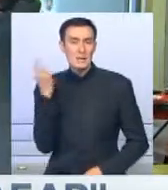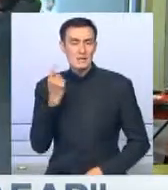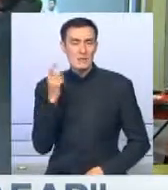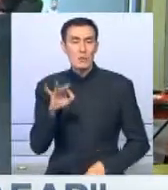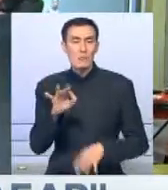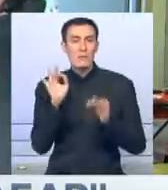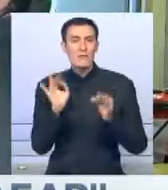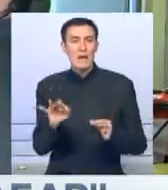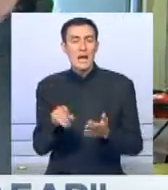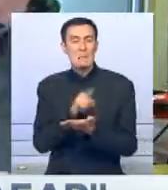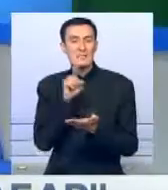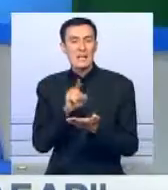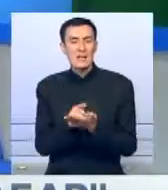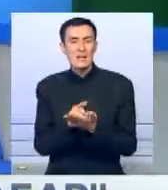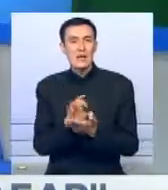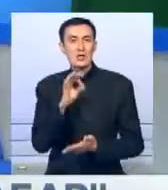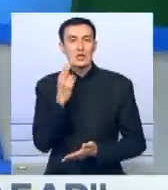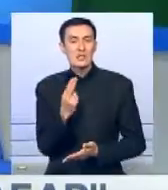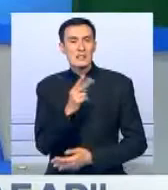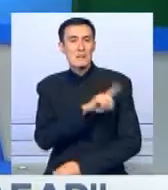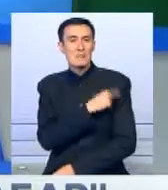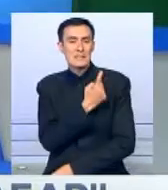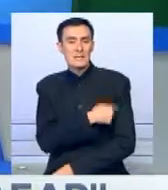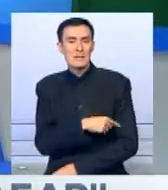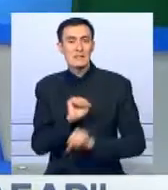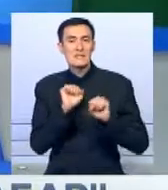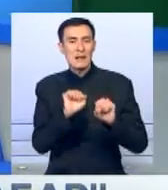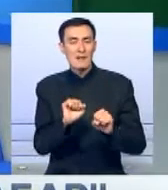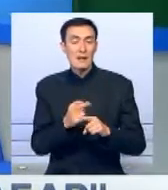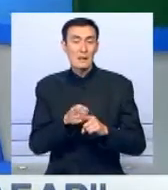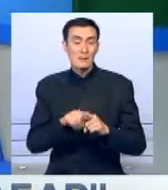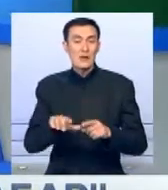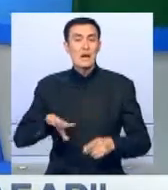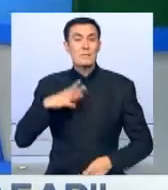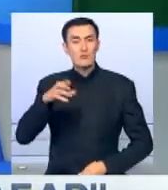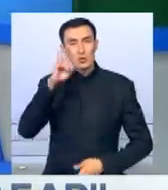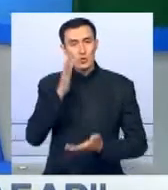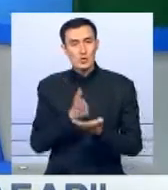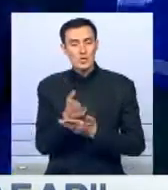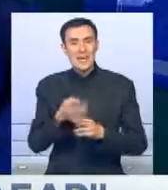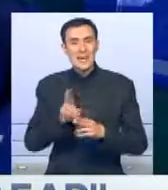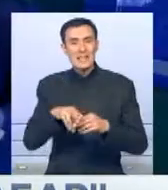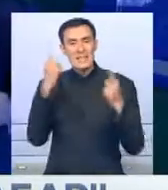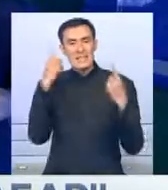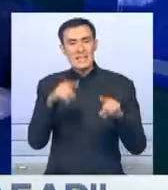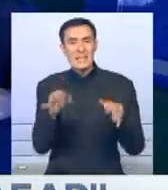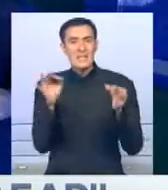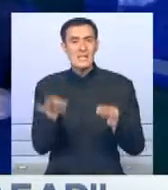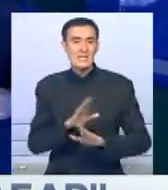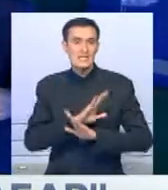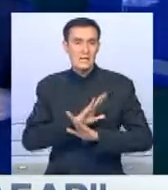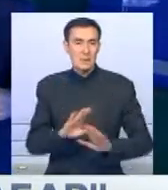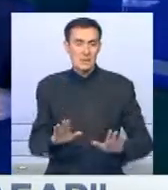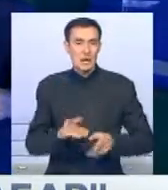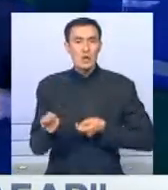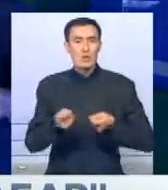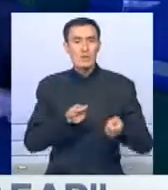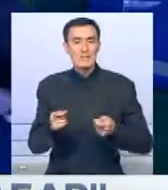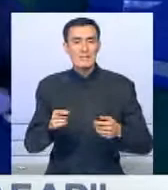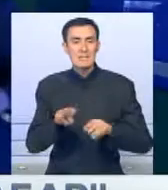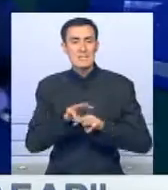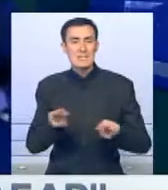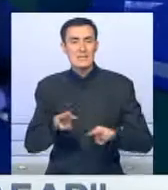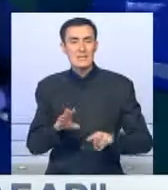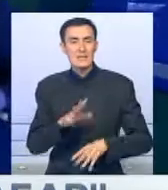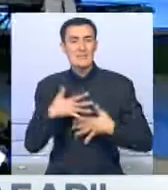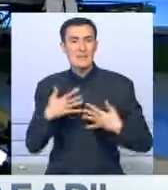введения обязательного социального медстрахования. Бывший госслужащий считает эту идею нецелесообразной. Руководитель